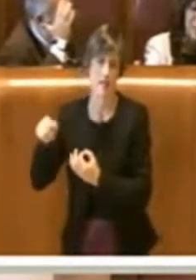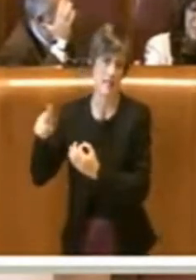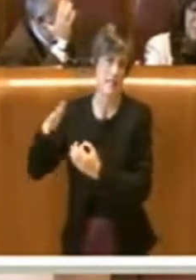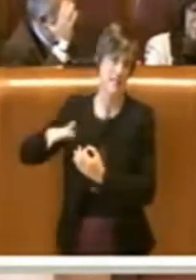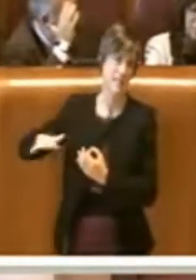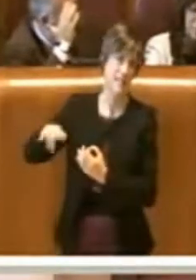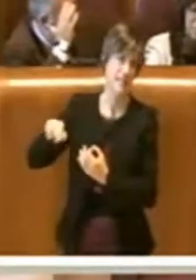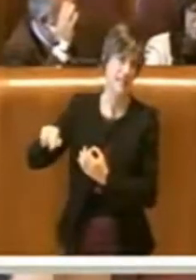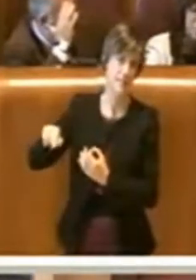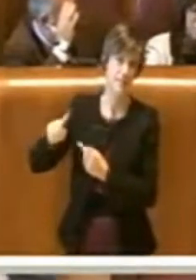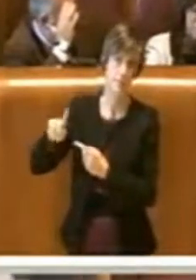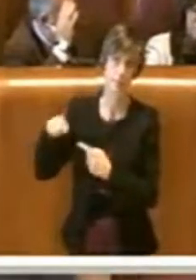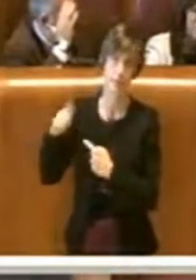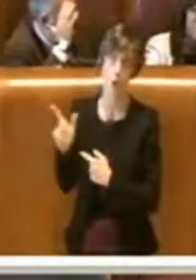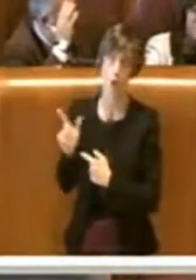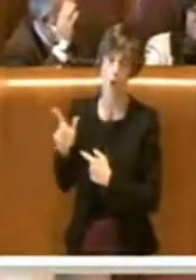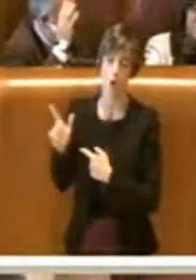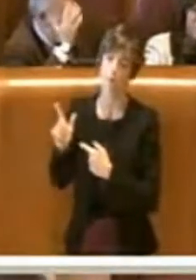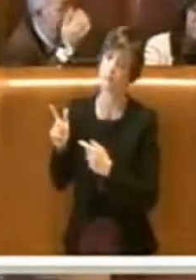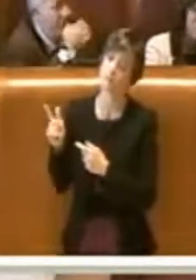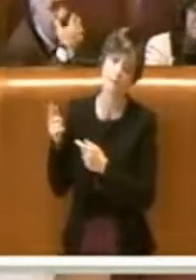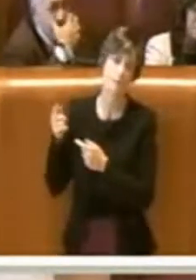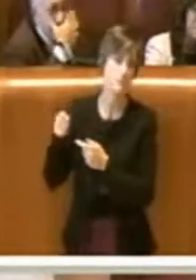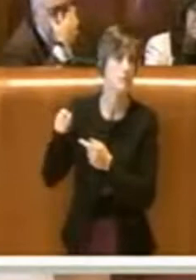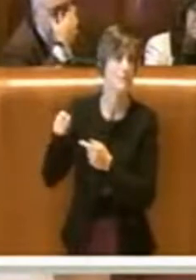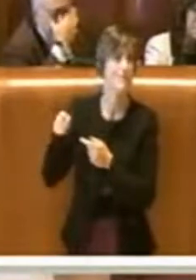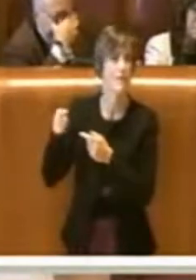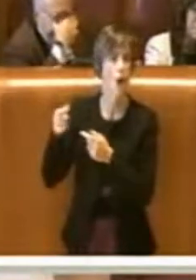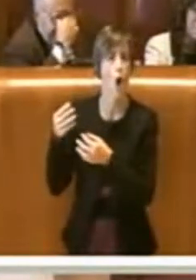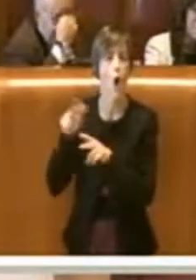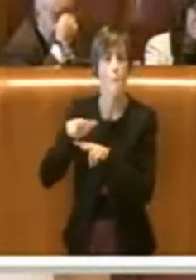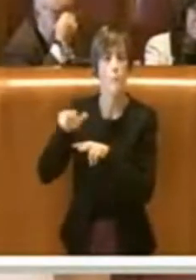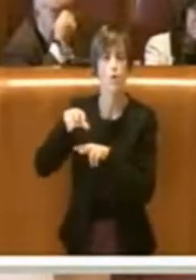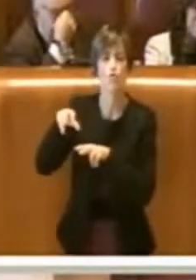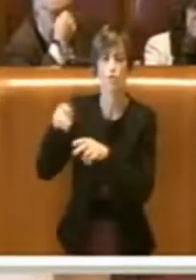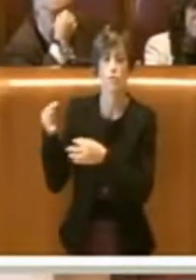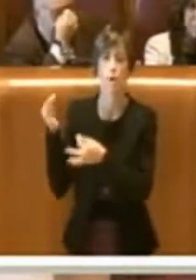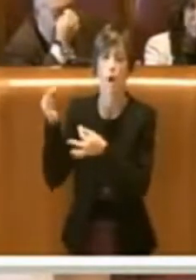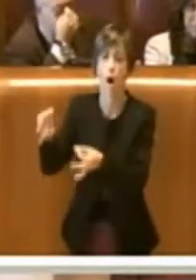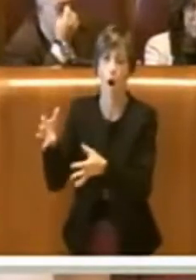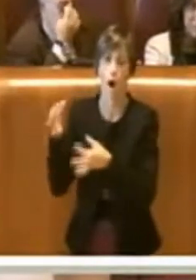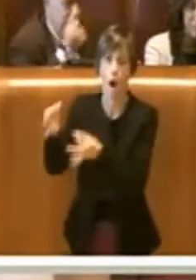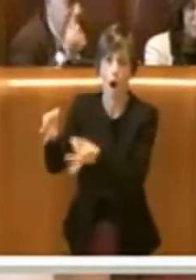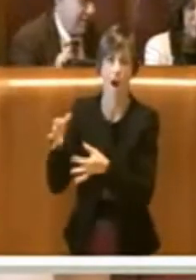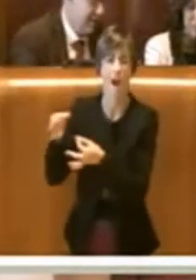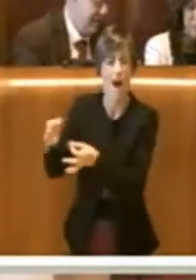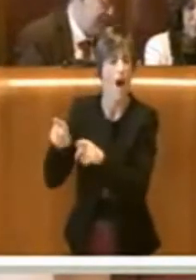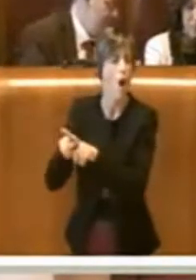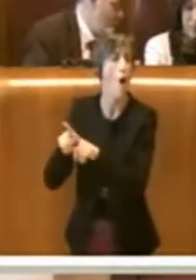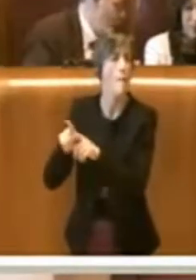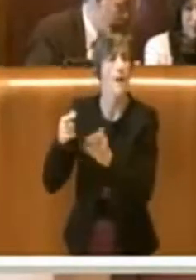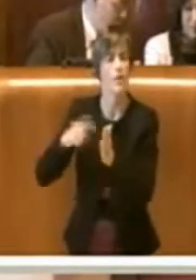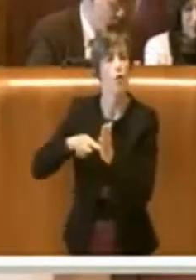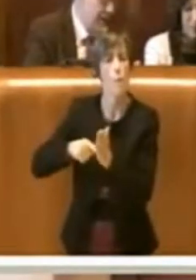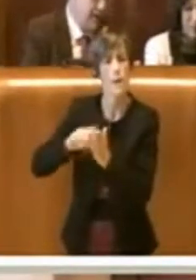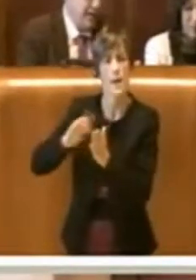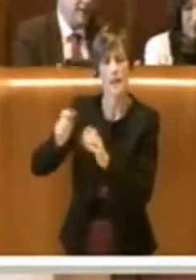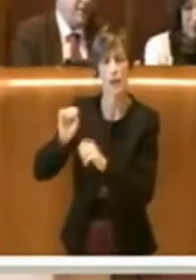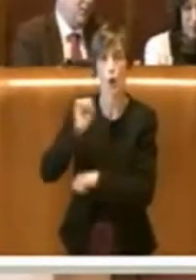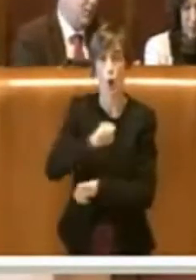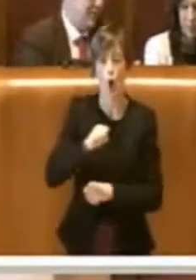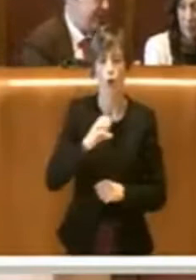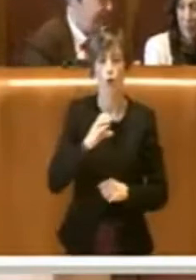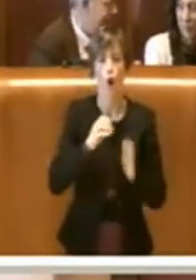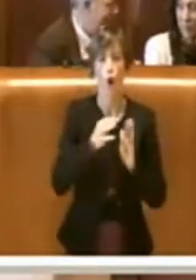portato tantissimi atti in quel municipio, nel consiglio, contro i codici CER inquinanti che volevano portare in